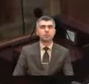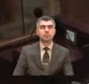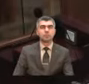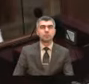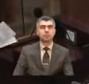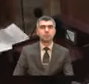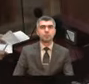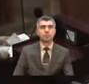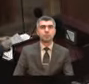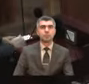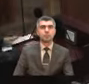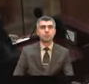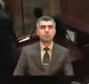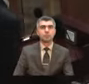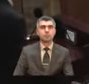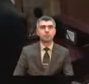شكرا